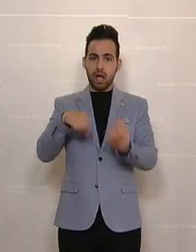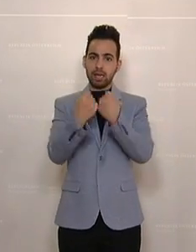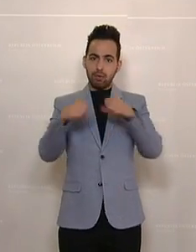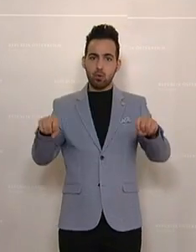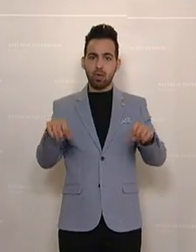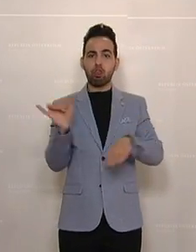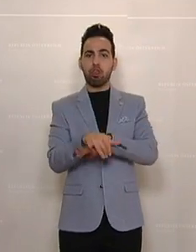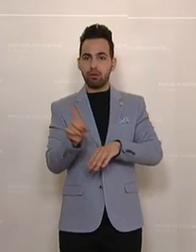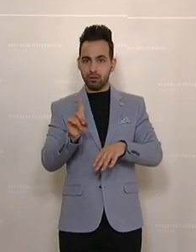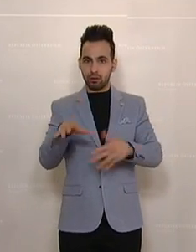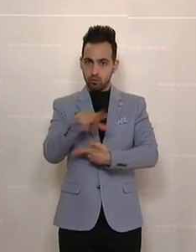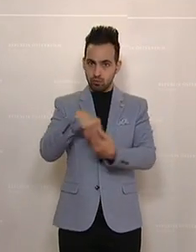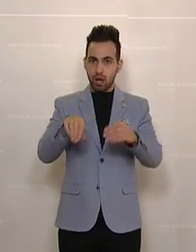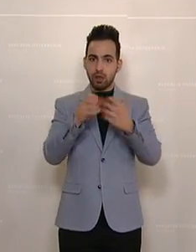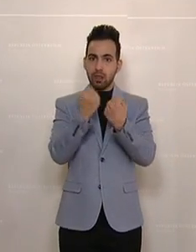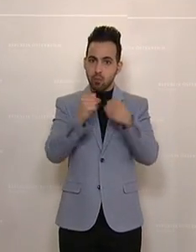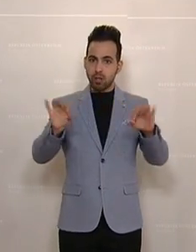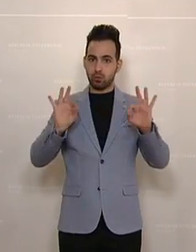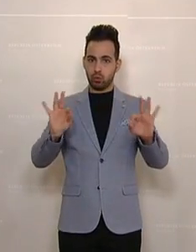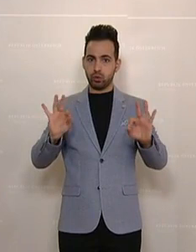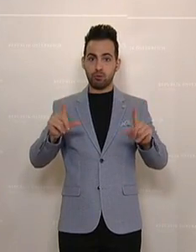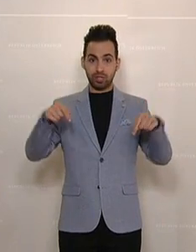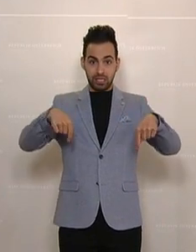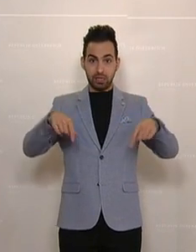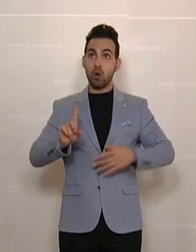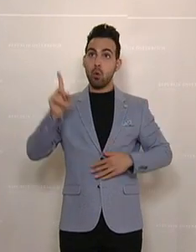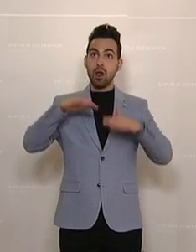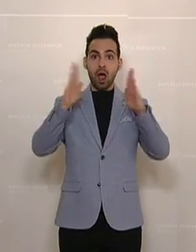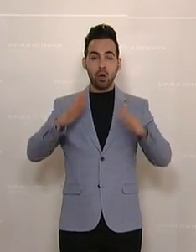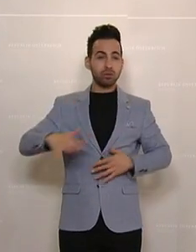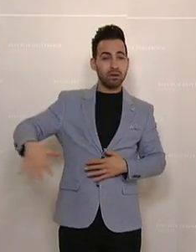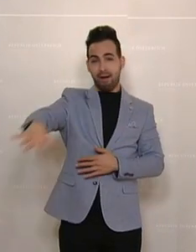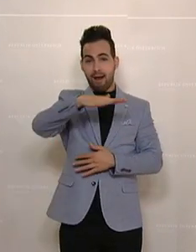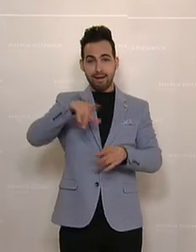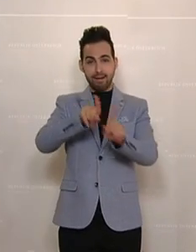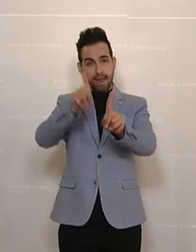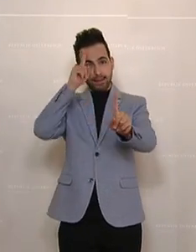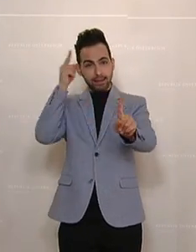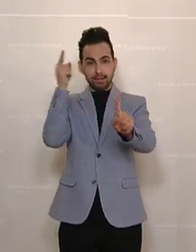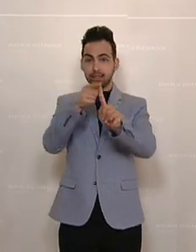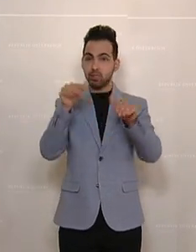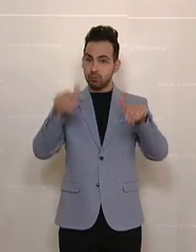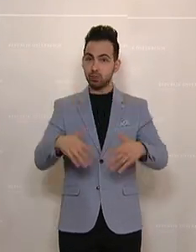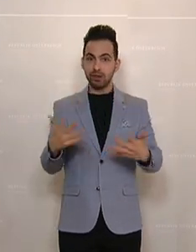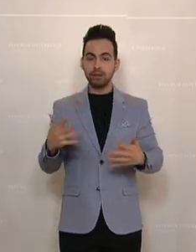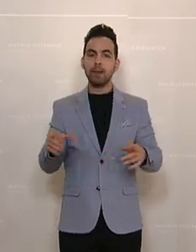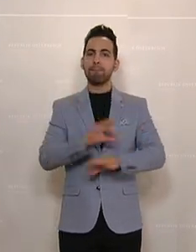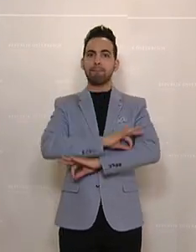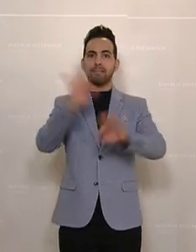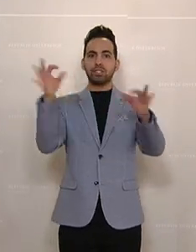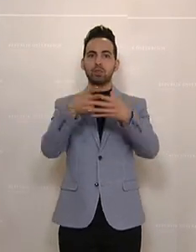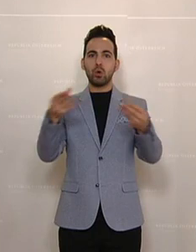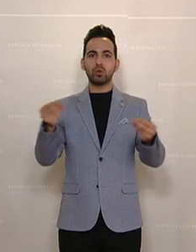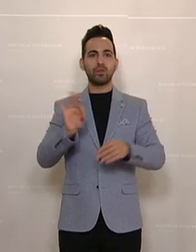heißt, es muss das aufrichtige Bestreben aller in diesem Hohen Haus sein, nach den besten Lösungen für